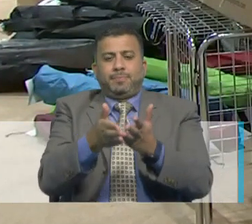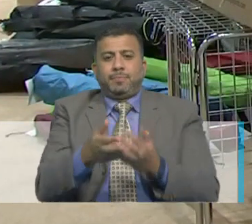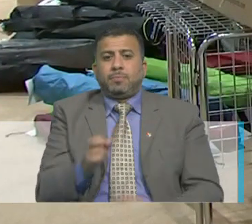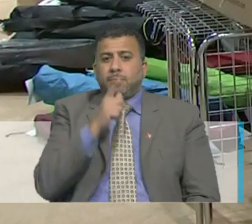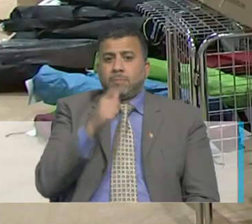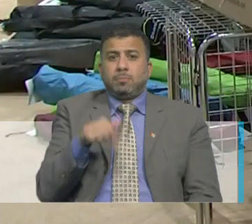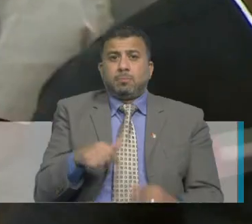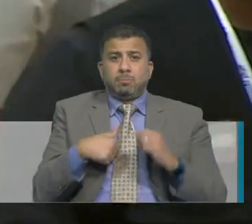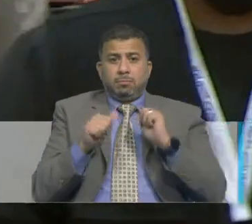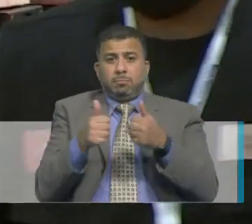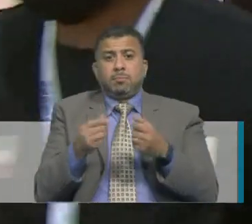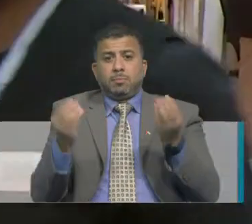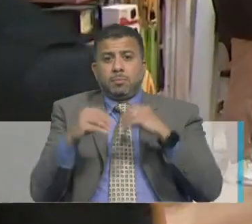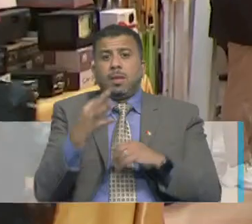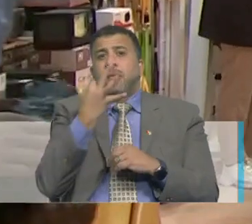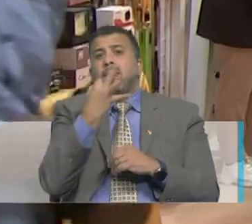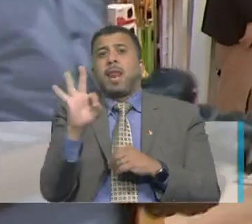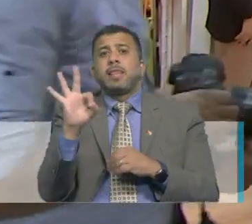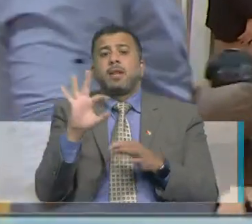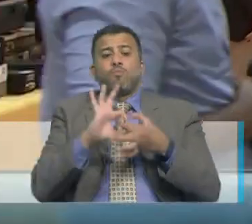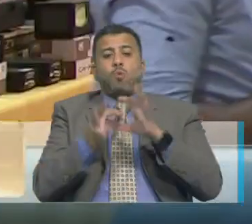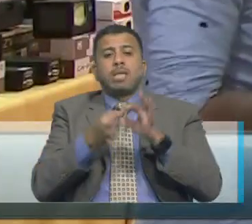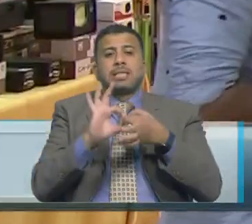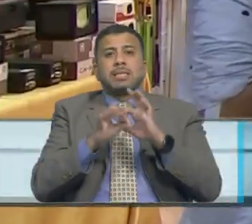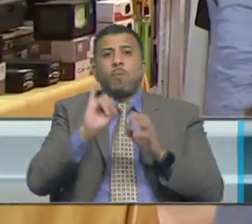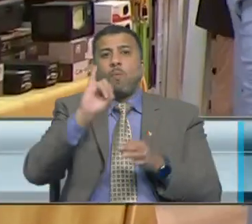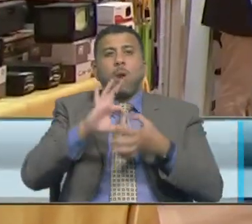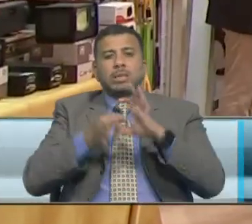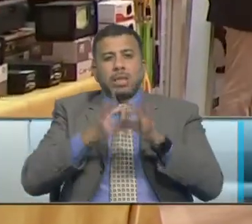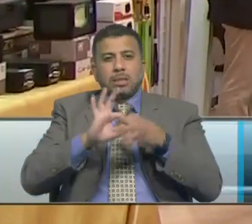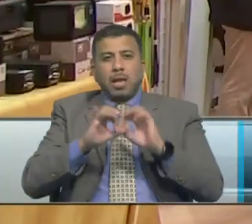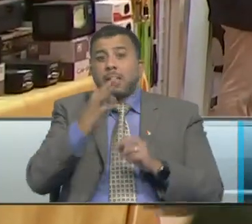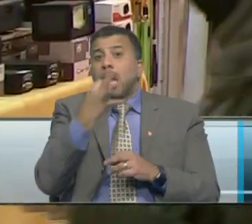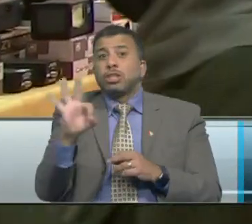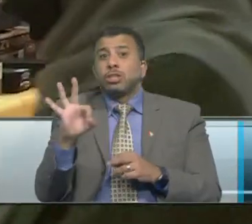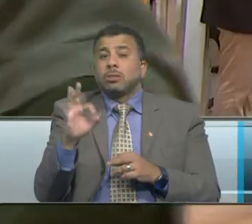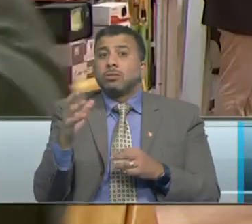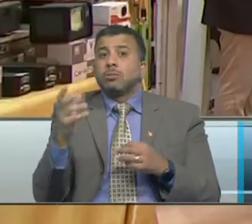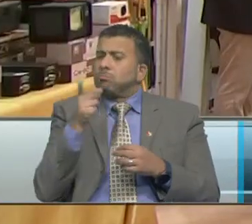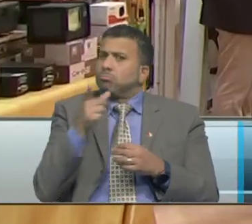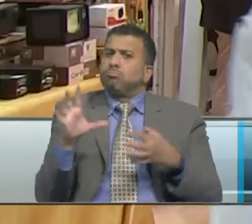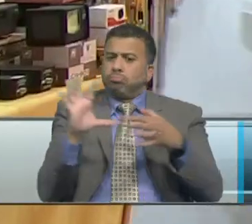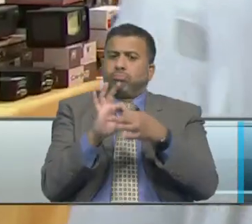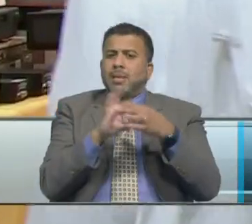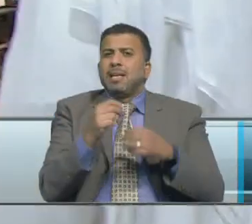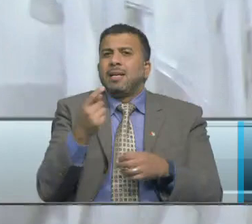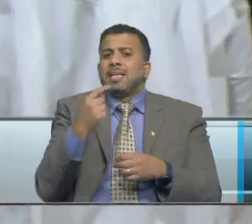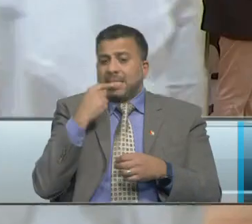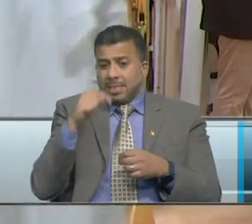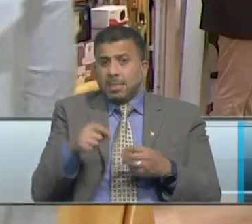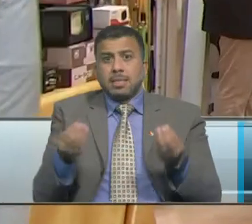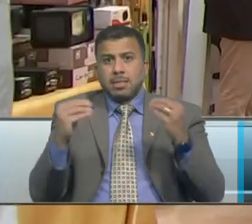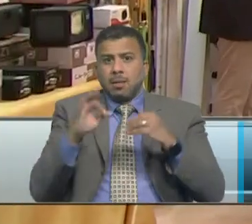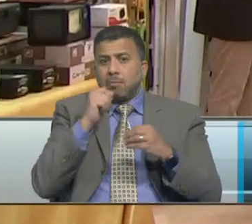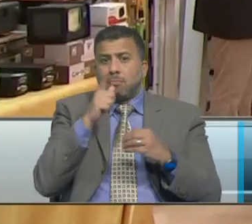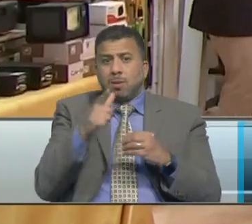الحقيقة مشاركين معنا أكثر من 30 مؤسسة في هذه المرة في الدورة الثالثة. اللي يميز هذه الدورة عن الدورات السابقة أن طبعا